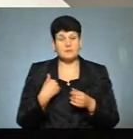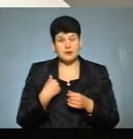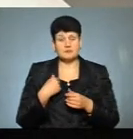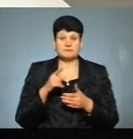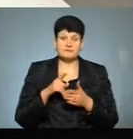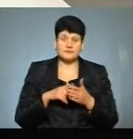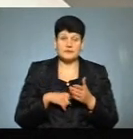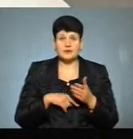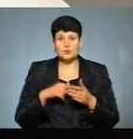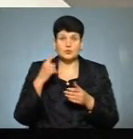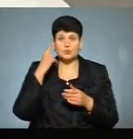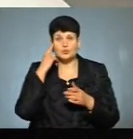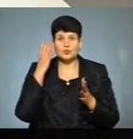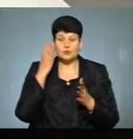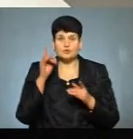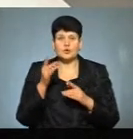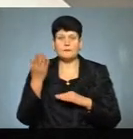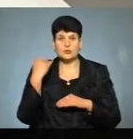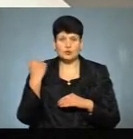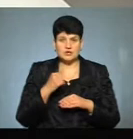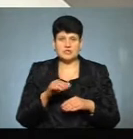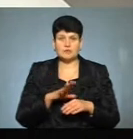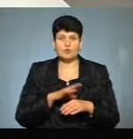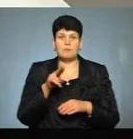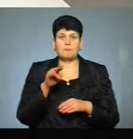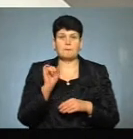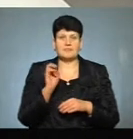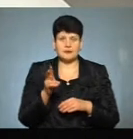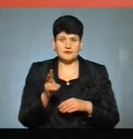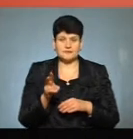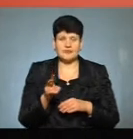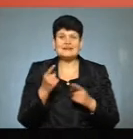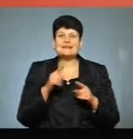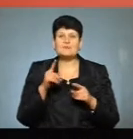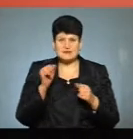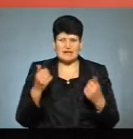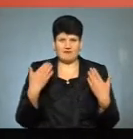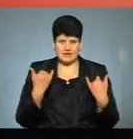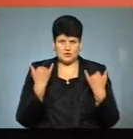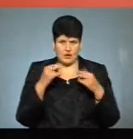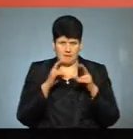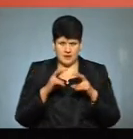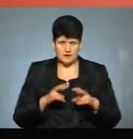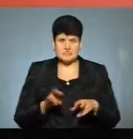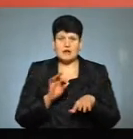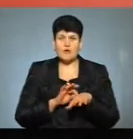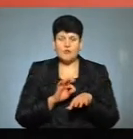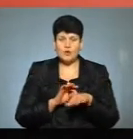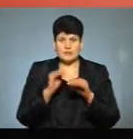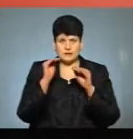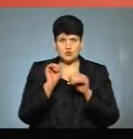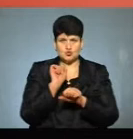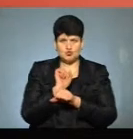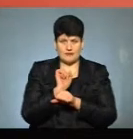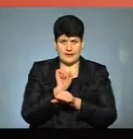що якраз минулий тиждень це був піковий, тому що навіть за вихідні ми сьогодні проаналізували, захворюваність зупинилася.